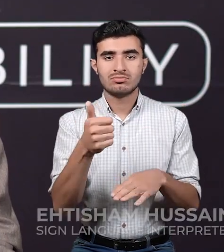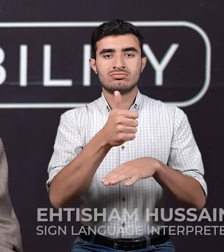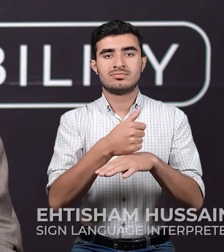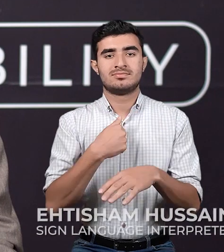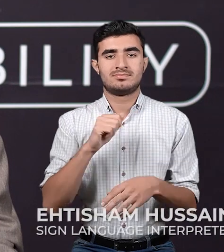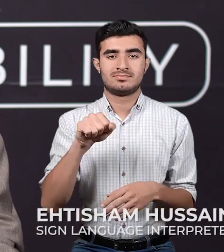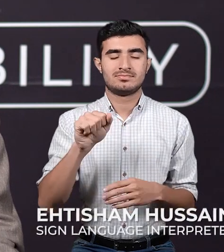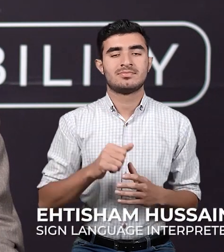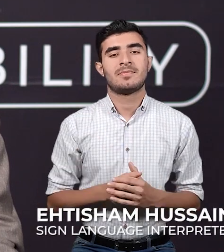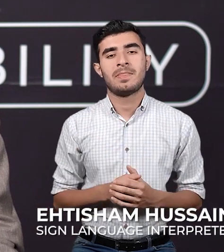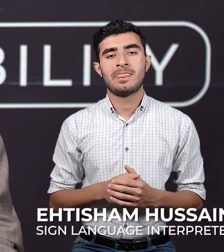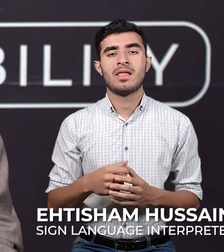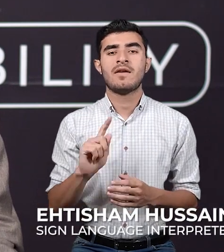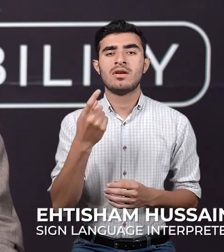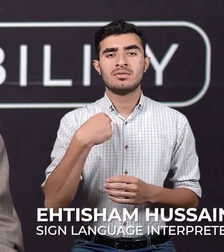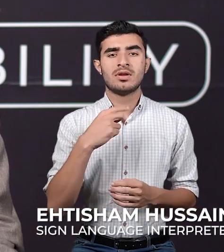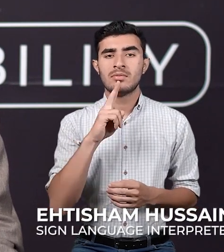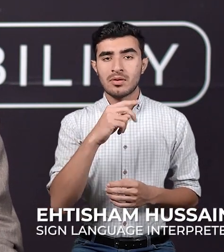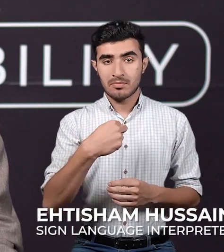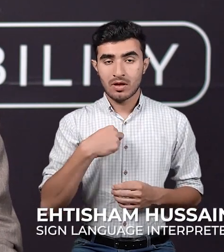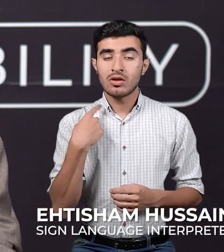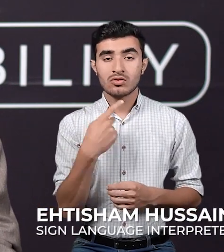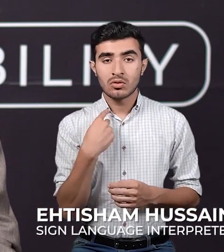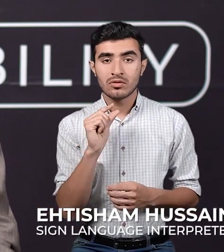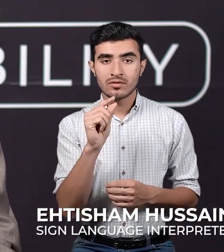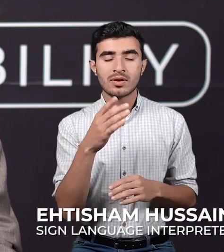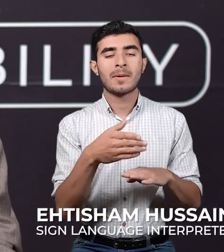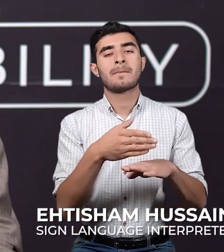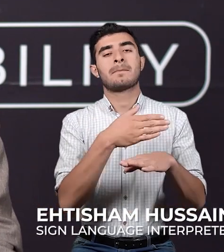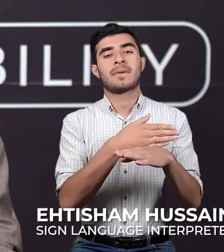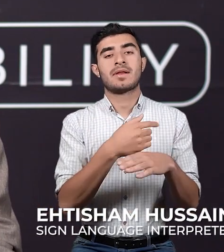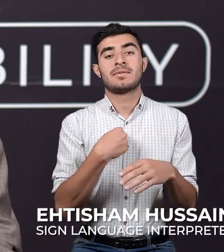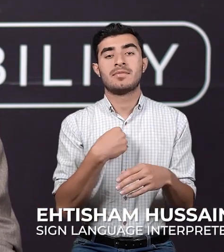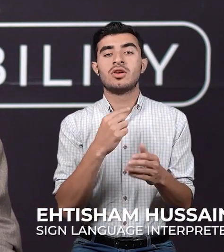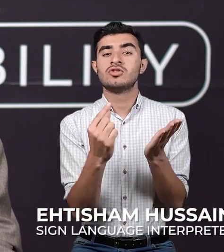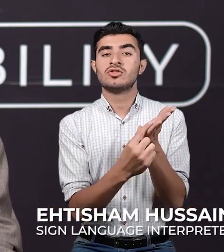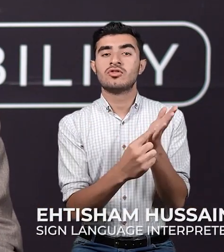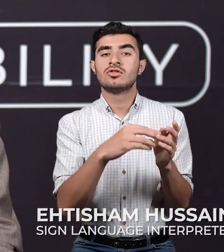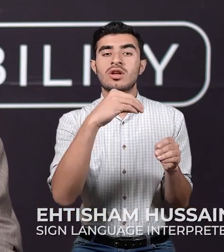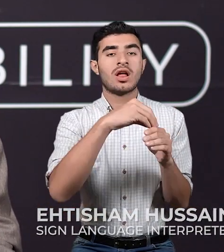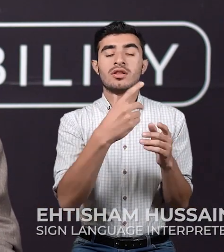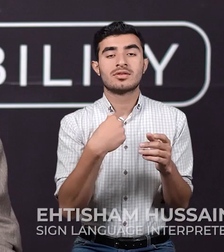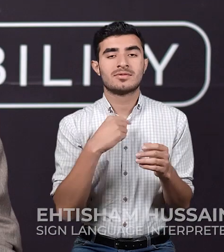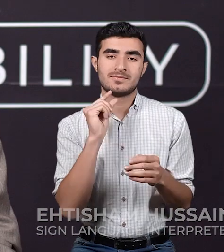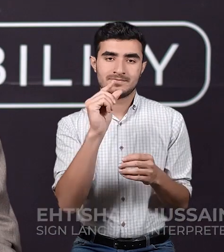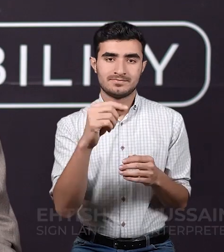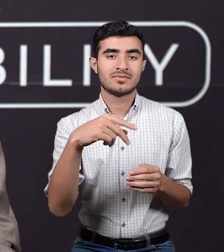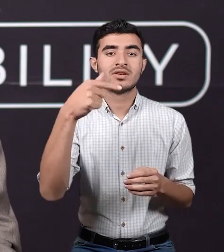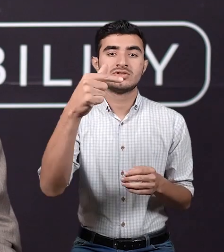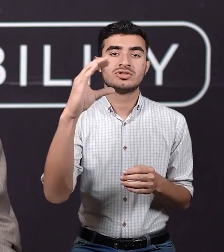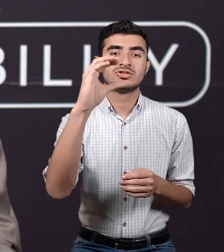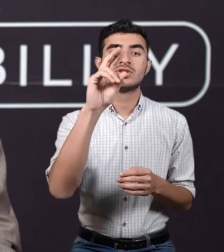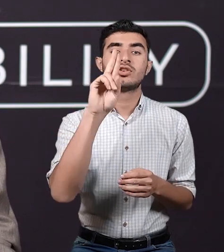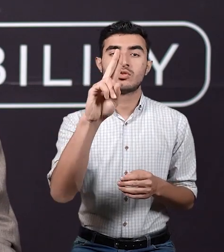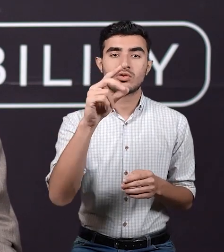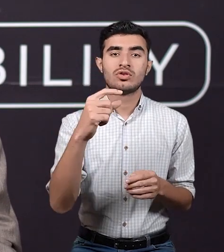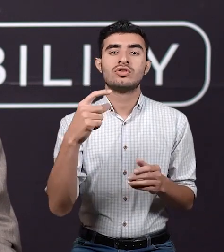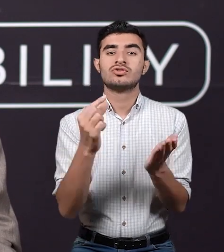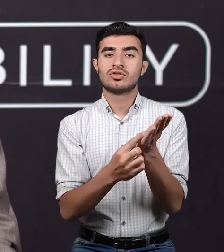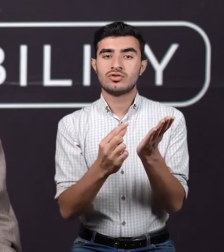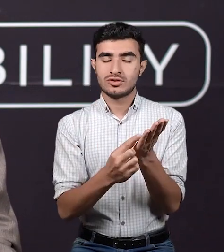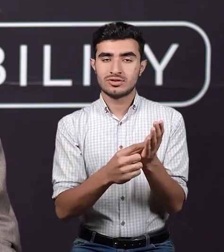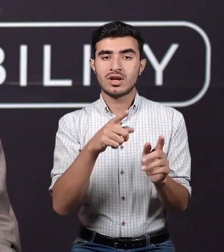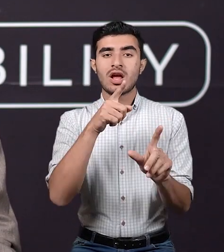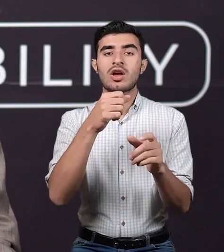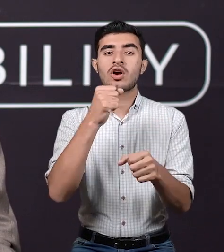ہے۔ تو سب سے پہلے اپنے بارے میں بتانے سے پہلے میں اپنی یونیورسٹی کے بارے میں بتانا چاہوں گا کہ ڈی سی یو یونیورسٹی گورنمنٹ